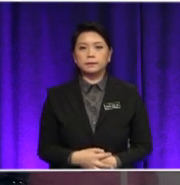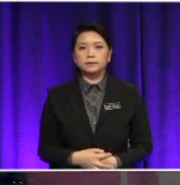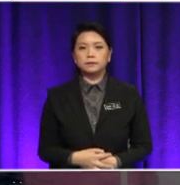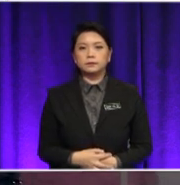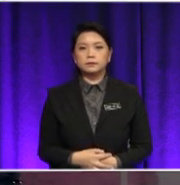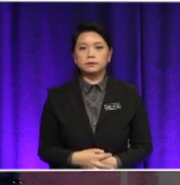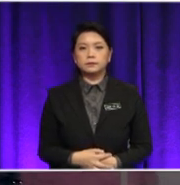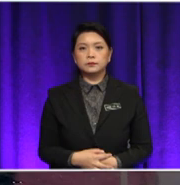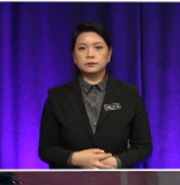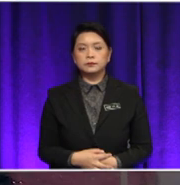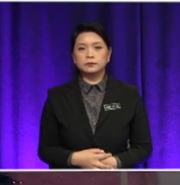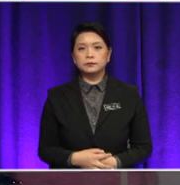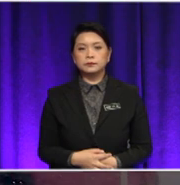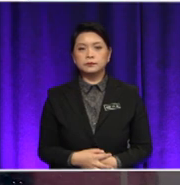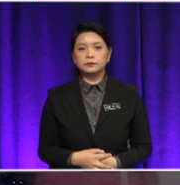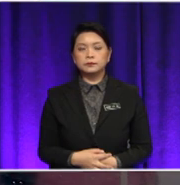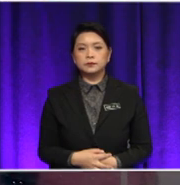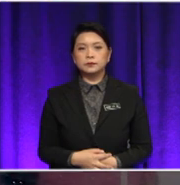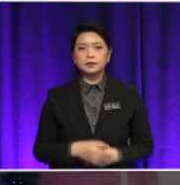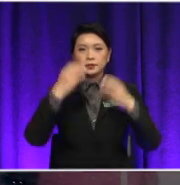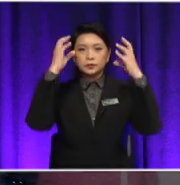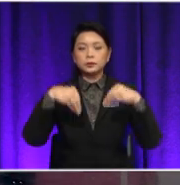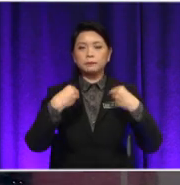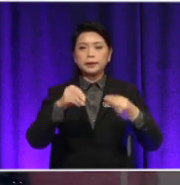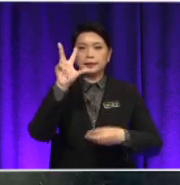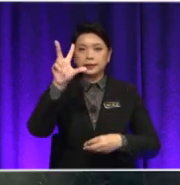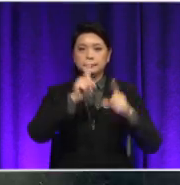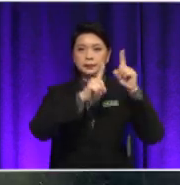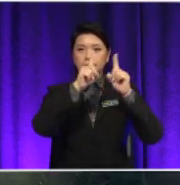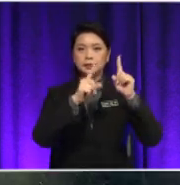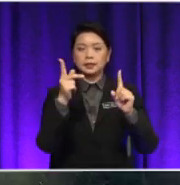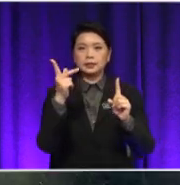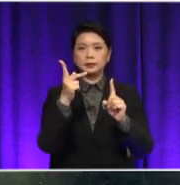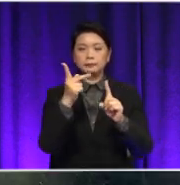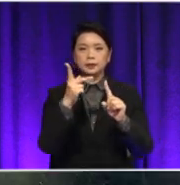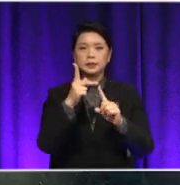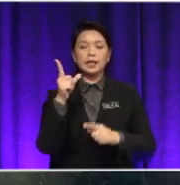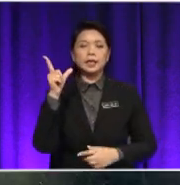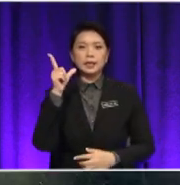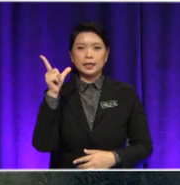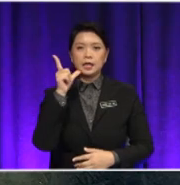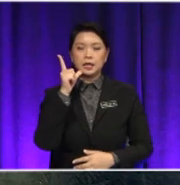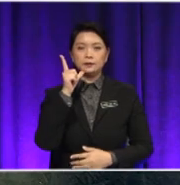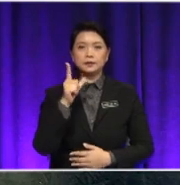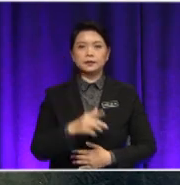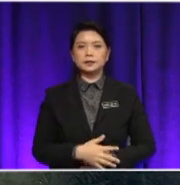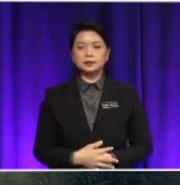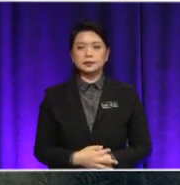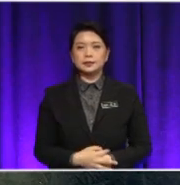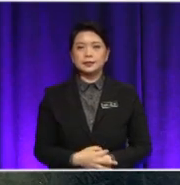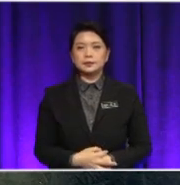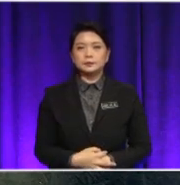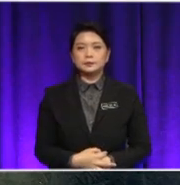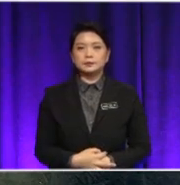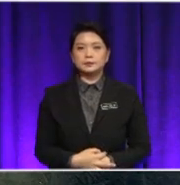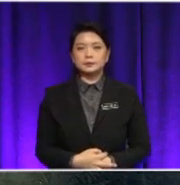bagi 3 bintang kepada Lavanya. 3 bintang, cikgu. 3 bintang. Yang tadi dapat 2 je, cikgu. Ini dapat 3.